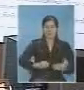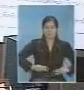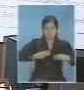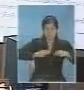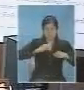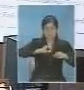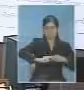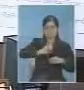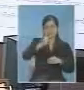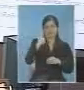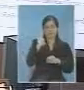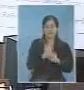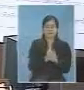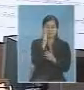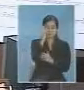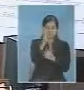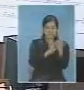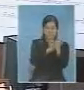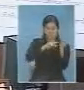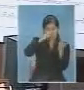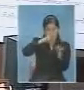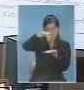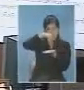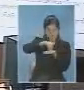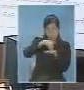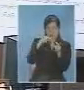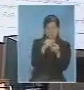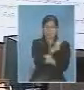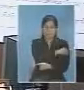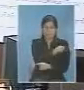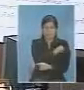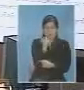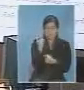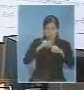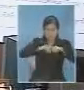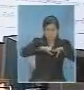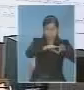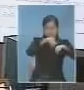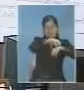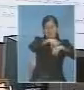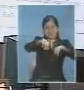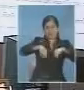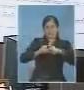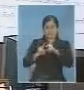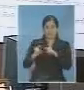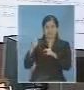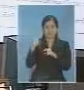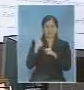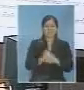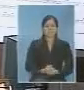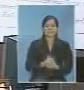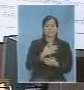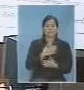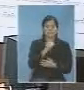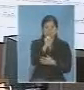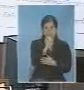เป็น medical hub สำหรับประเทศก็ให้มาทบทวนในอัตราส่วนตรงนั้นนะคะระหว่างที่งานแผนงานอันนี้เรียนกับเรียนยันว่าเราก